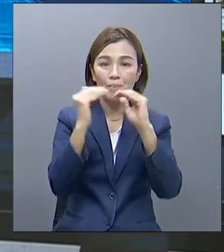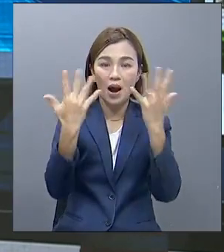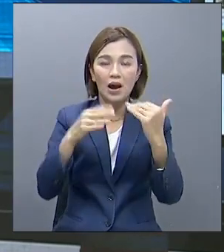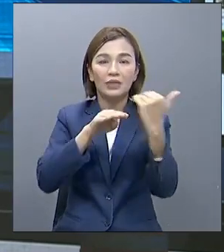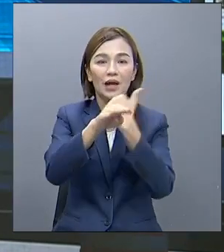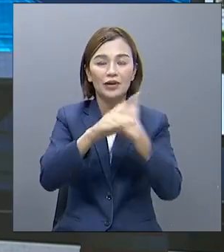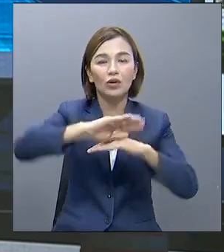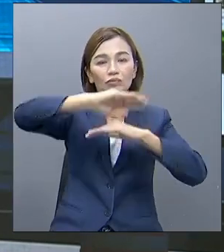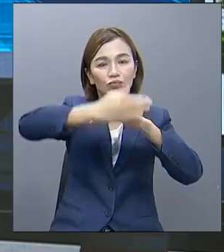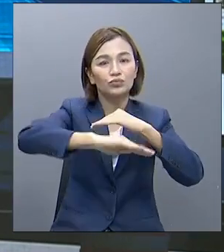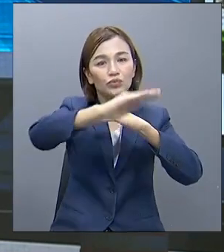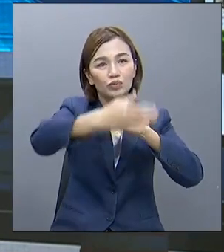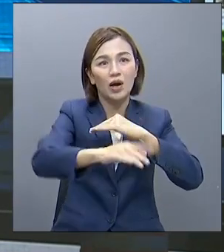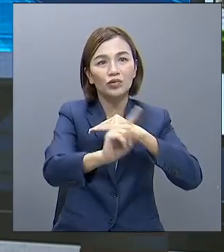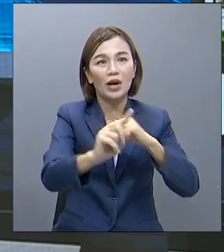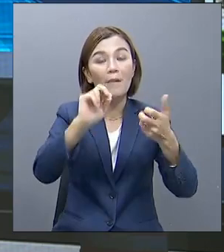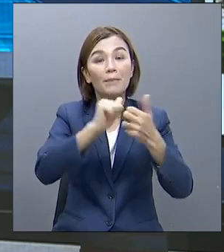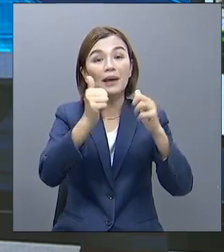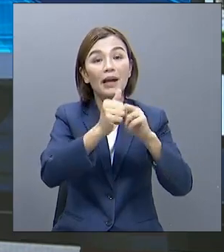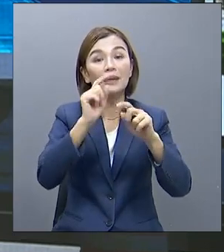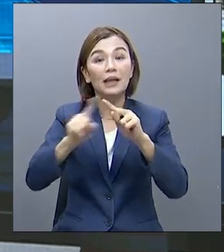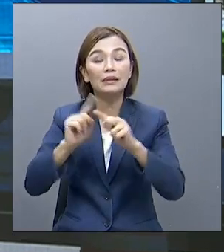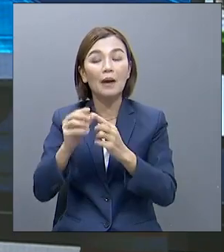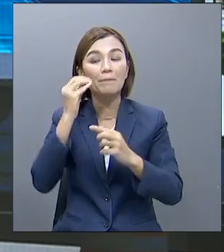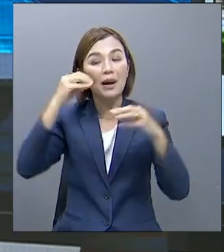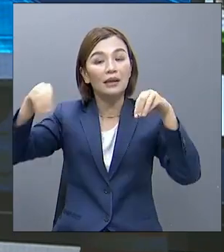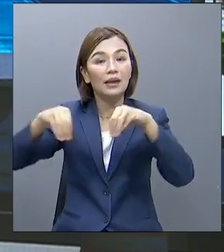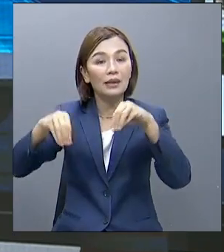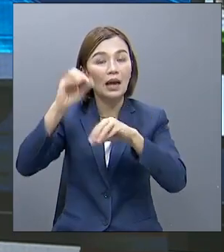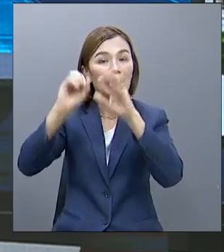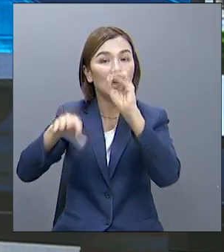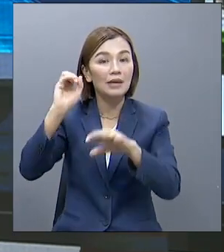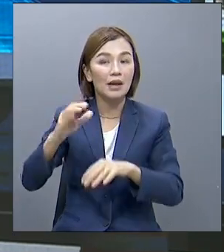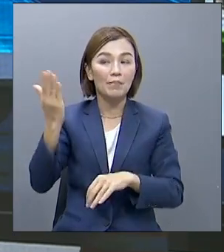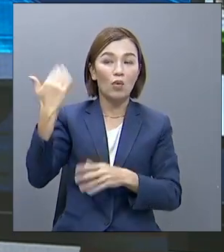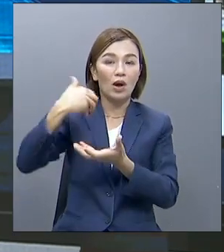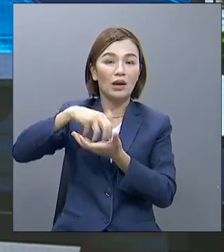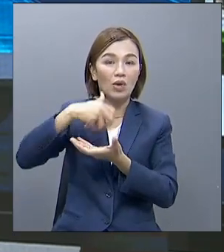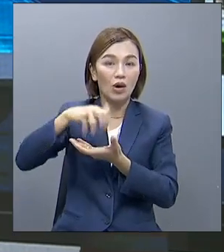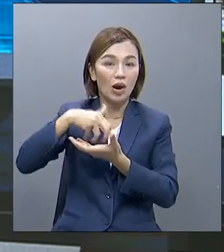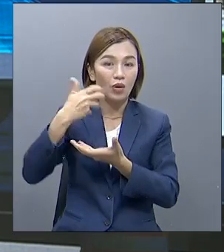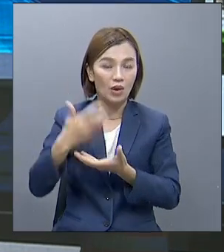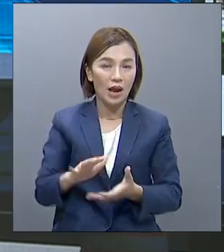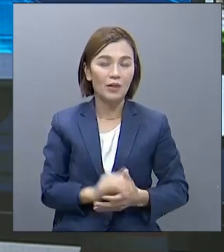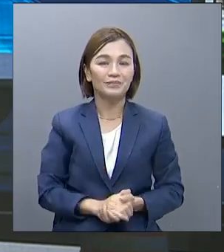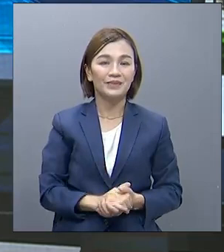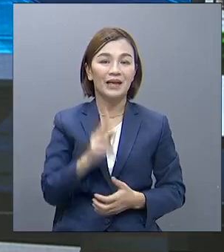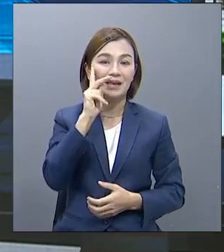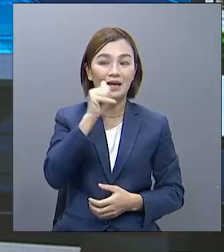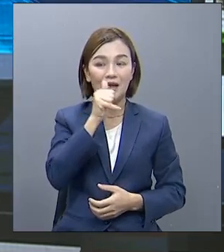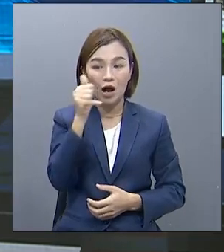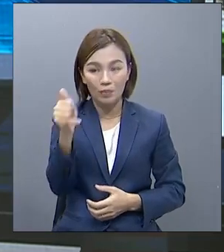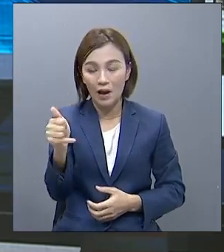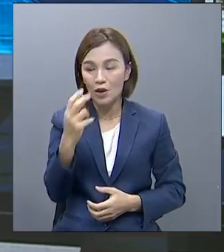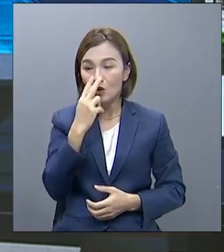นเป็นหลุมเป็นบ่อหรือว่ามีปัญหากับเพื่อนบ้านเรื่องของขยะเมื่อวานนี้เราได้นำเสนอไปทีมข่าวของเราลงพื้นที่จริงๆนะค